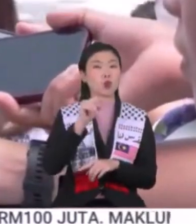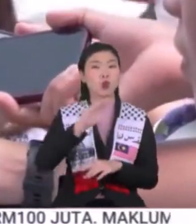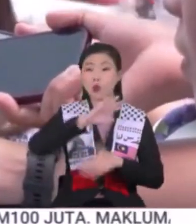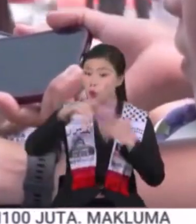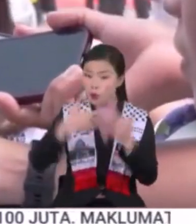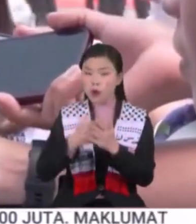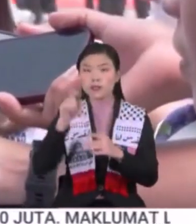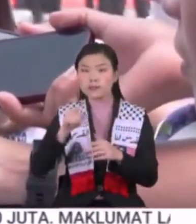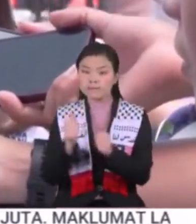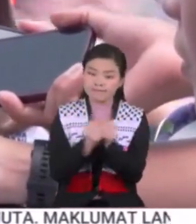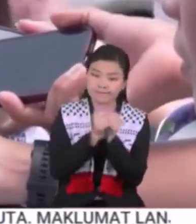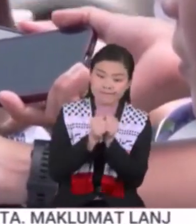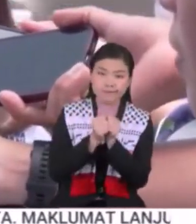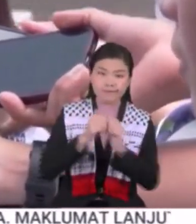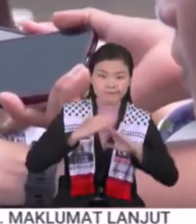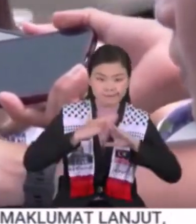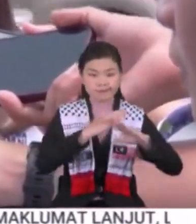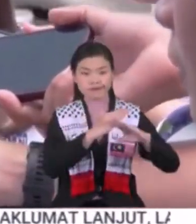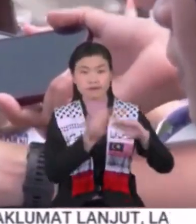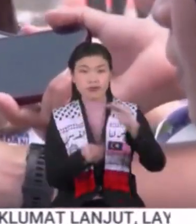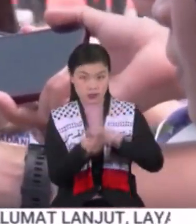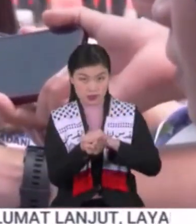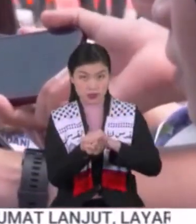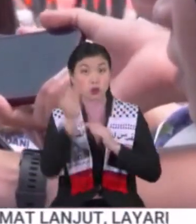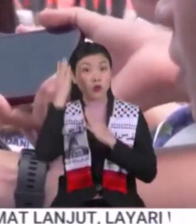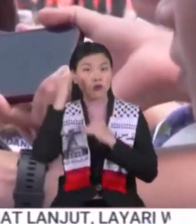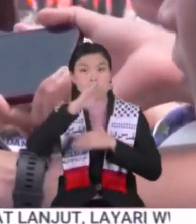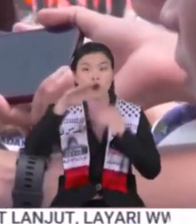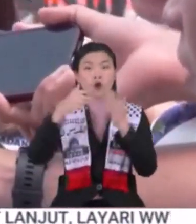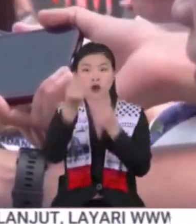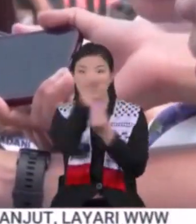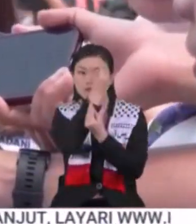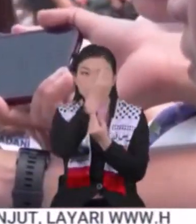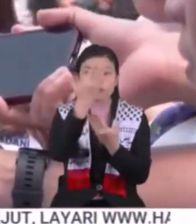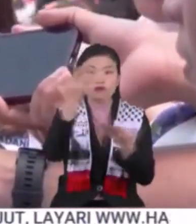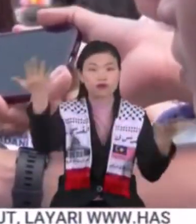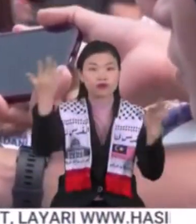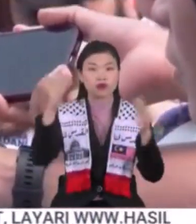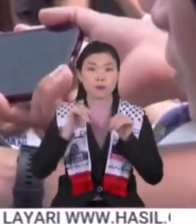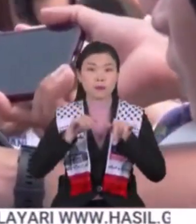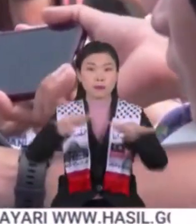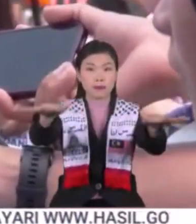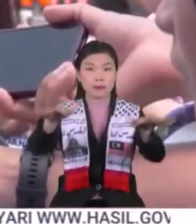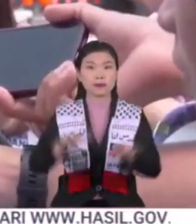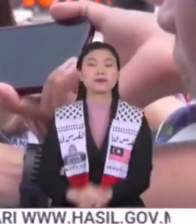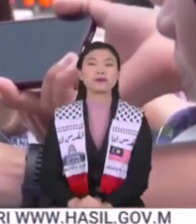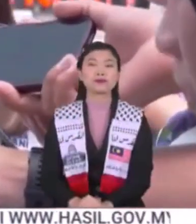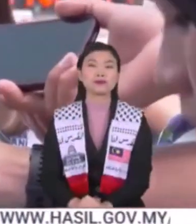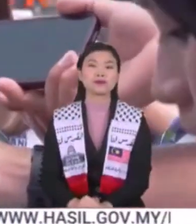mainkan peranan bersama dan kita harap mesej ini sampai kepada orang ramai.